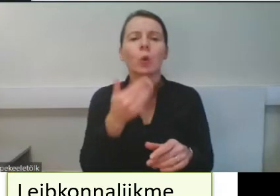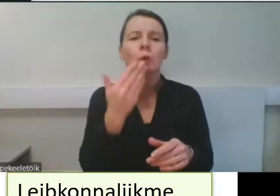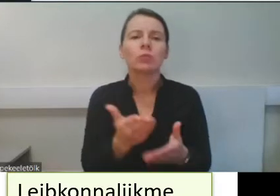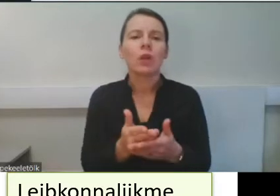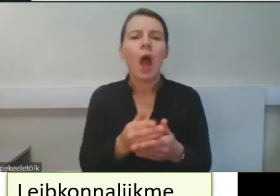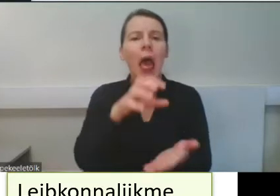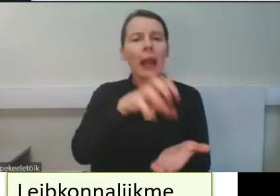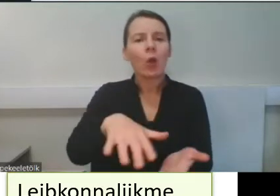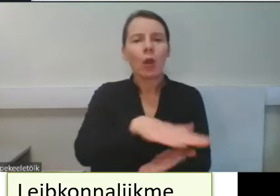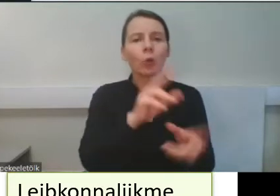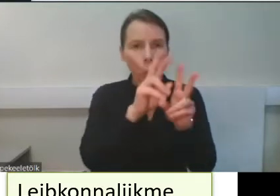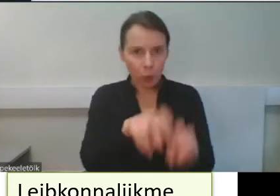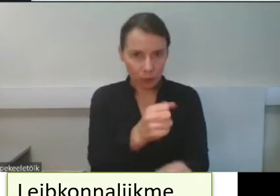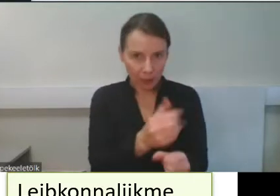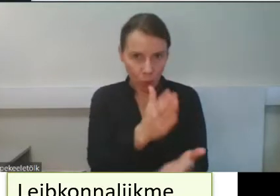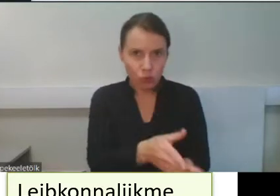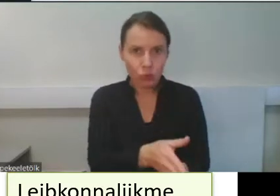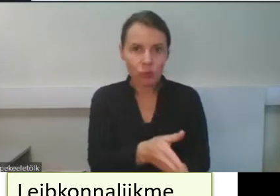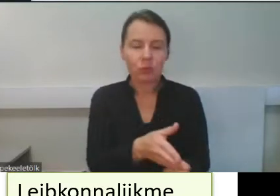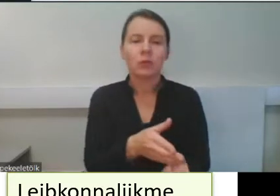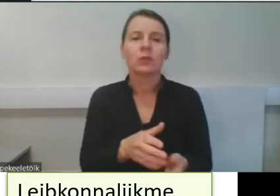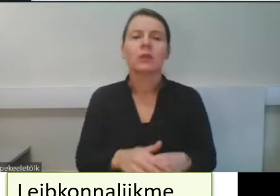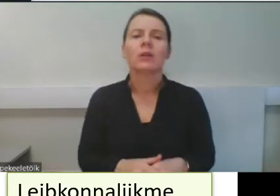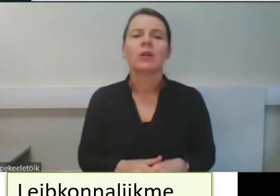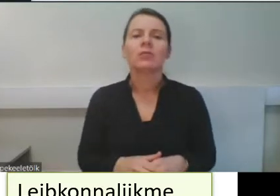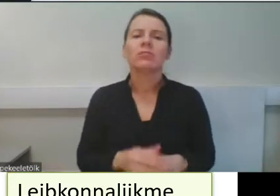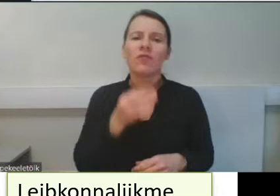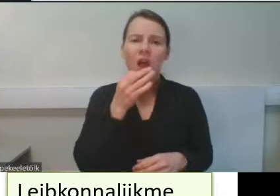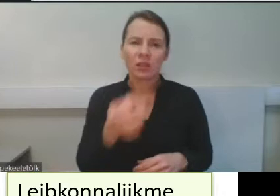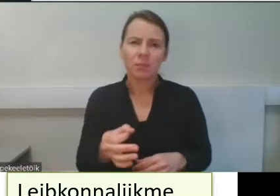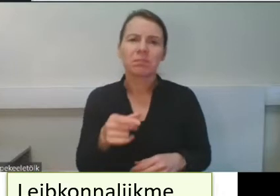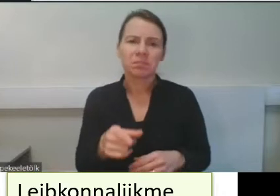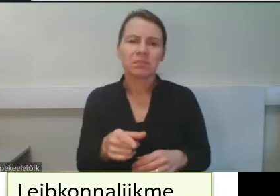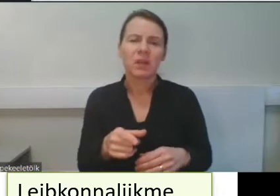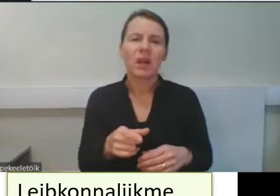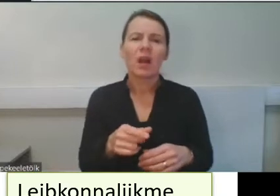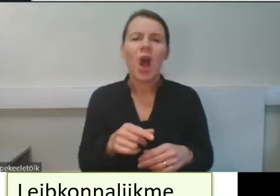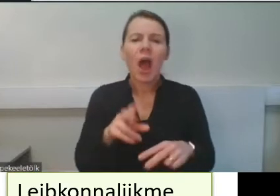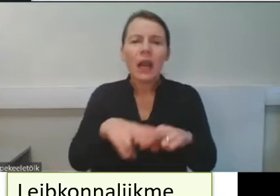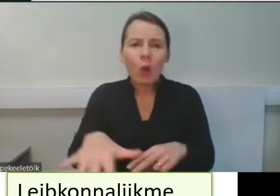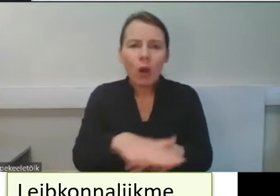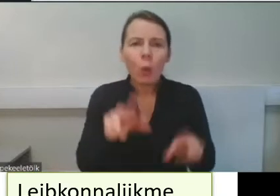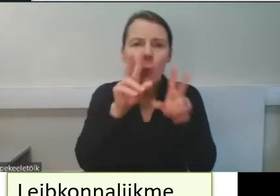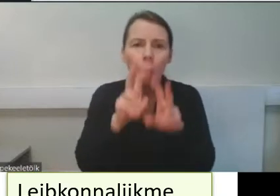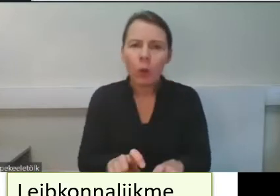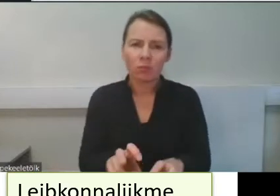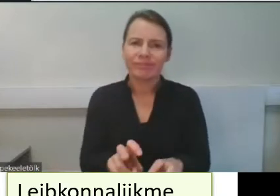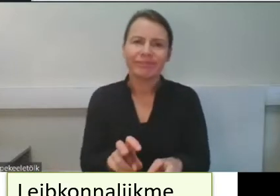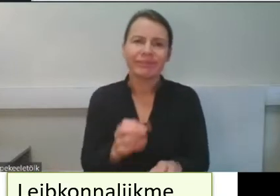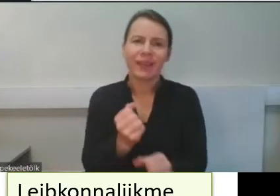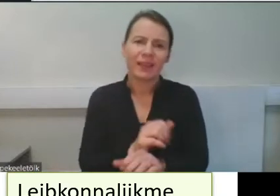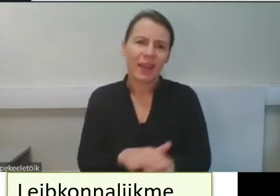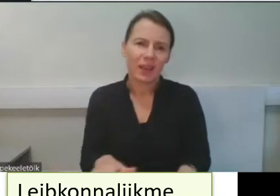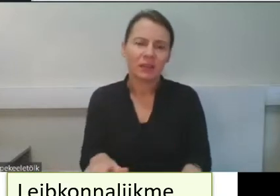Et eraldi küsimus, et kui hästi see õnnestub, selline taotlemine, aga vähemasti see annab selle olukorra ette. Ma